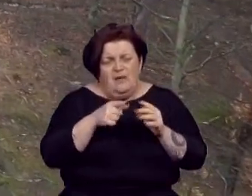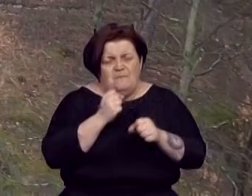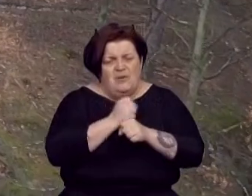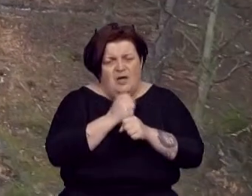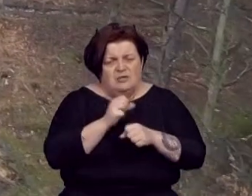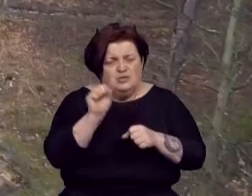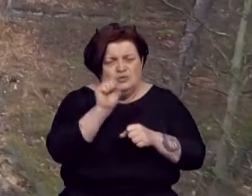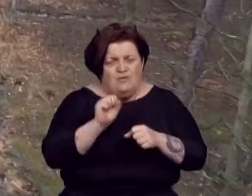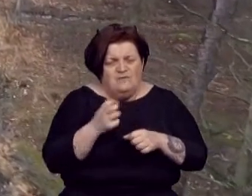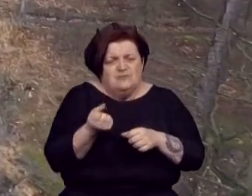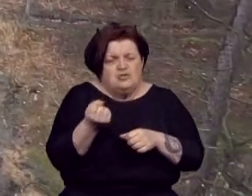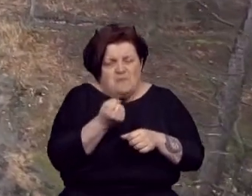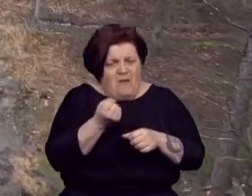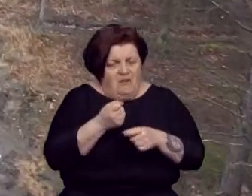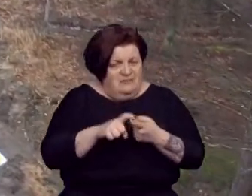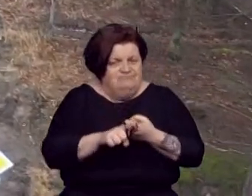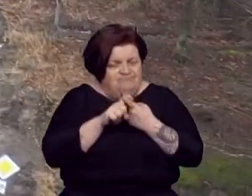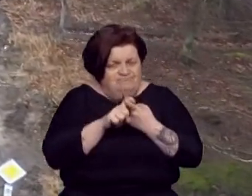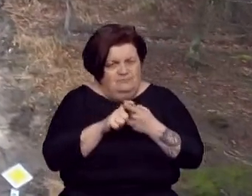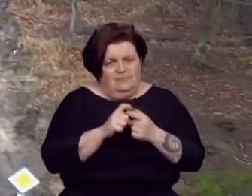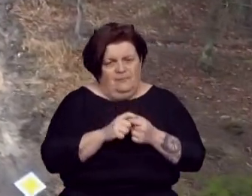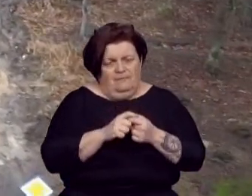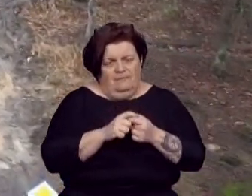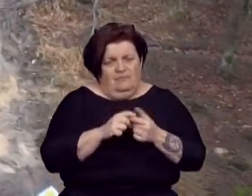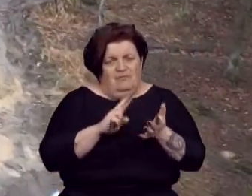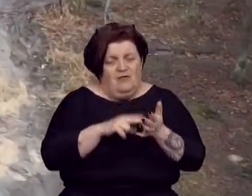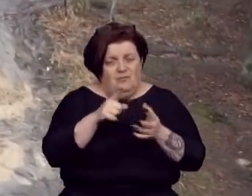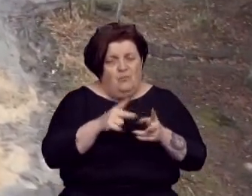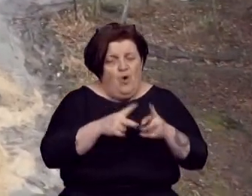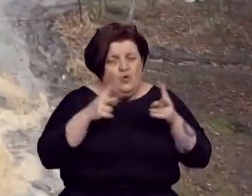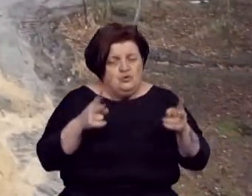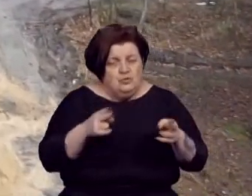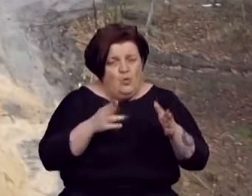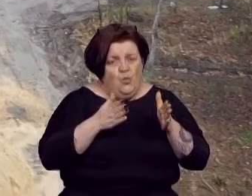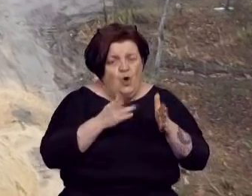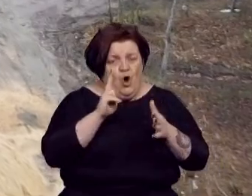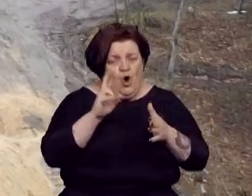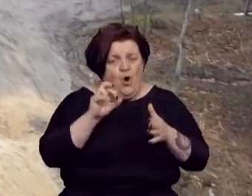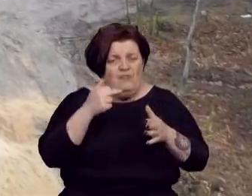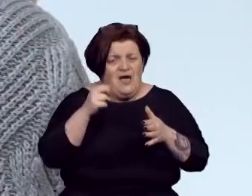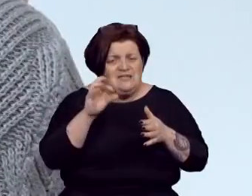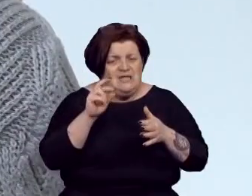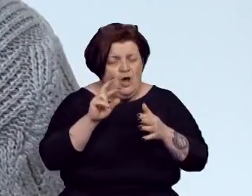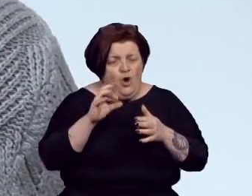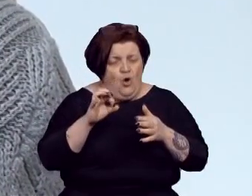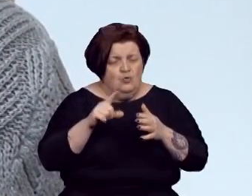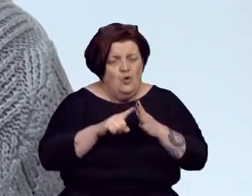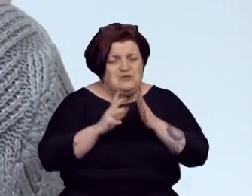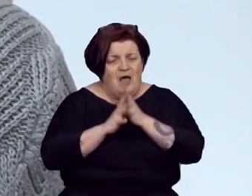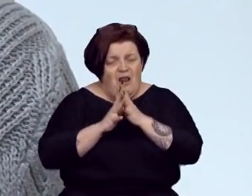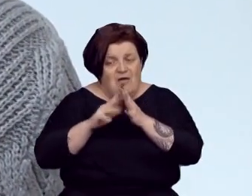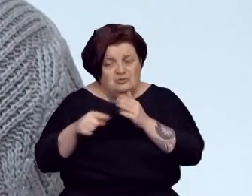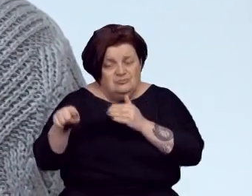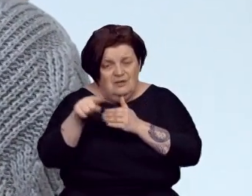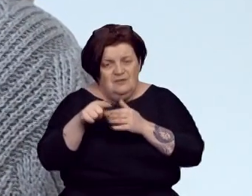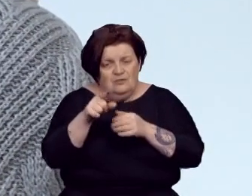jest wstrzymana. Pozostają tam wykonania prace bitumiczne. No i na tym odcinku tutaj od ulicy Konarskiego do Zaleśnej, no